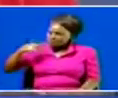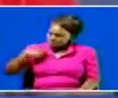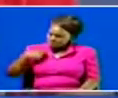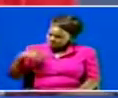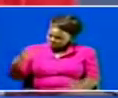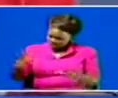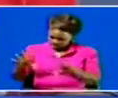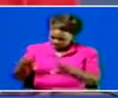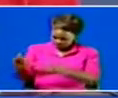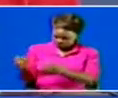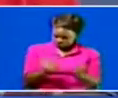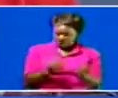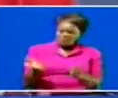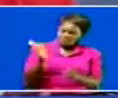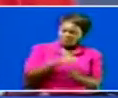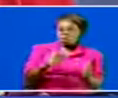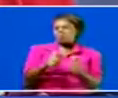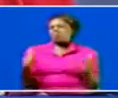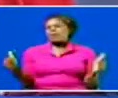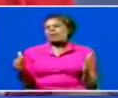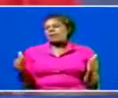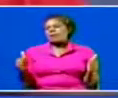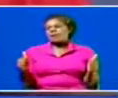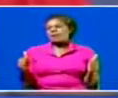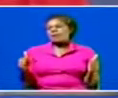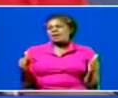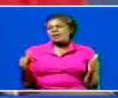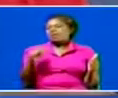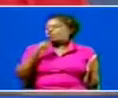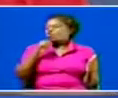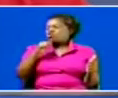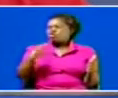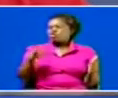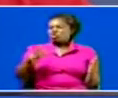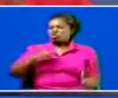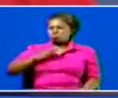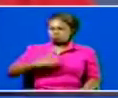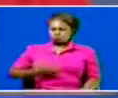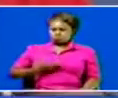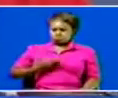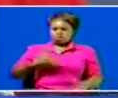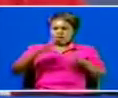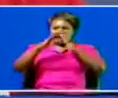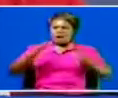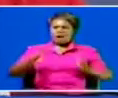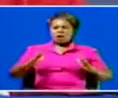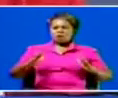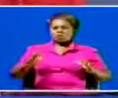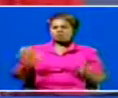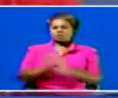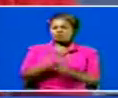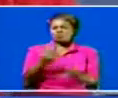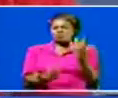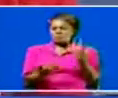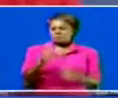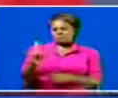kwa heri na mrudisha kwa heri. Sikuwa sasa uwe na kinyongo paka bomazima la kwenu lichukiwe kwa sababu yako